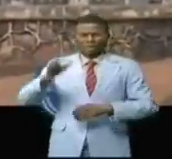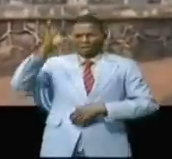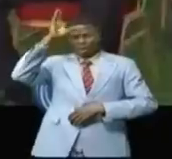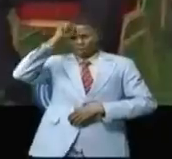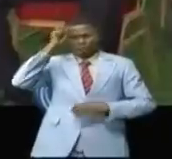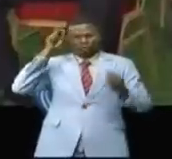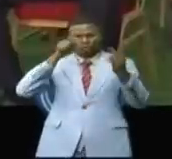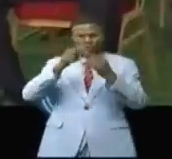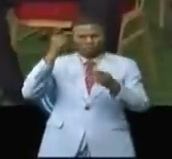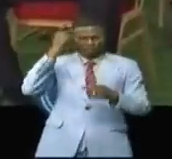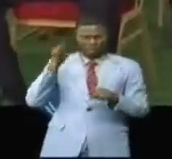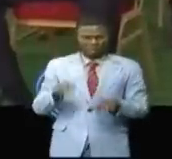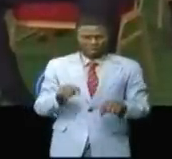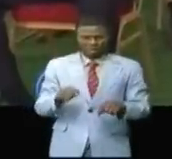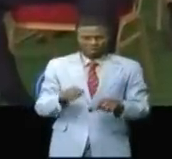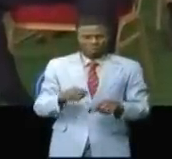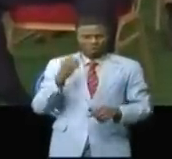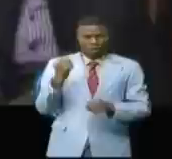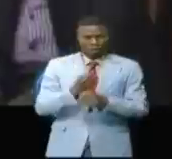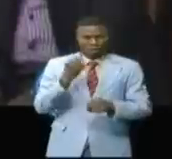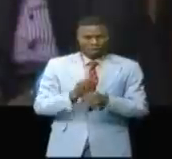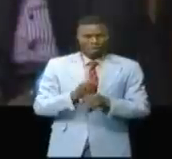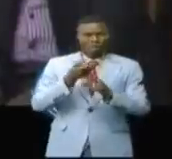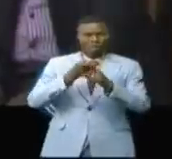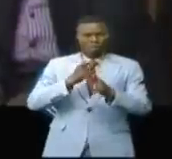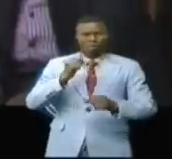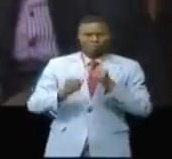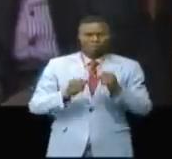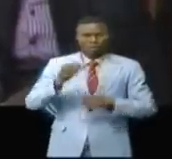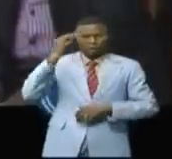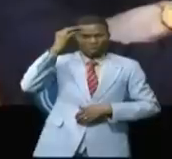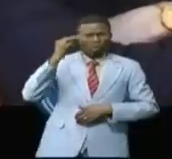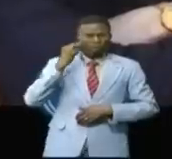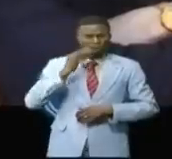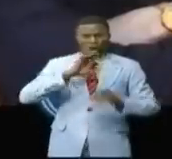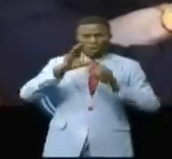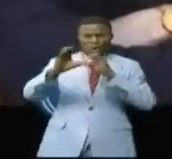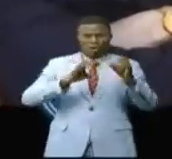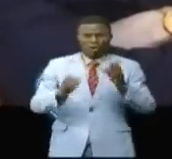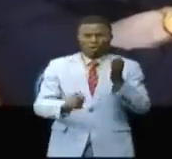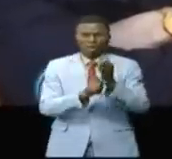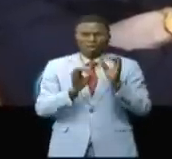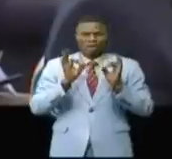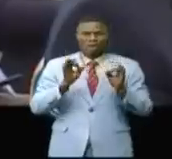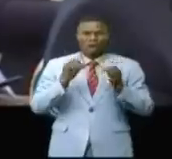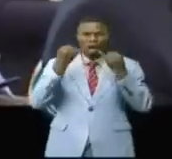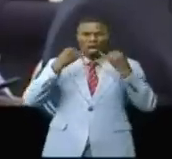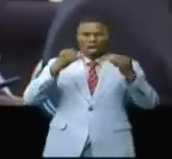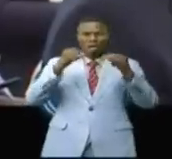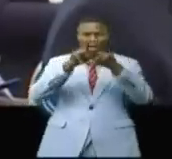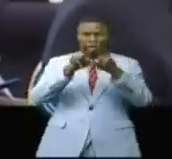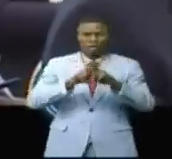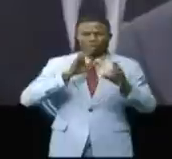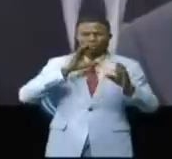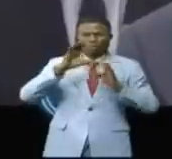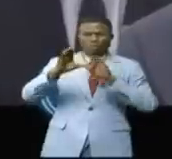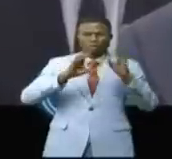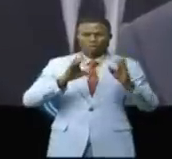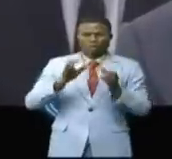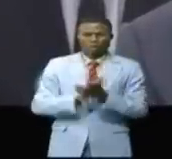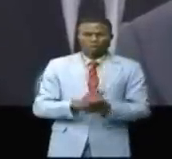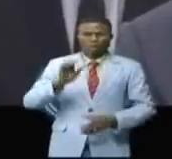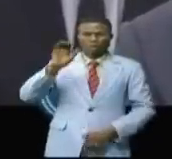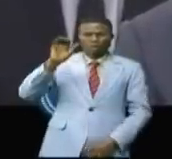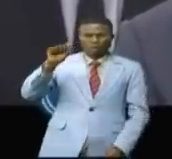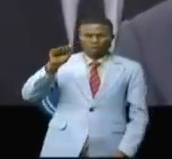ville et c'est grâce aux efforts du ministre des postes et télécommunications et nouvelles technologies de l'information et de la communication augustin qui va